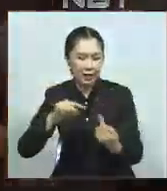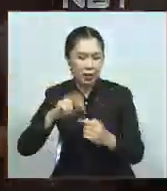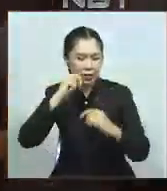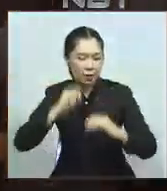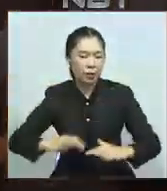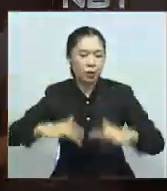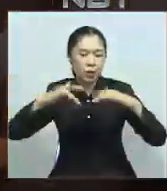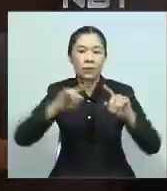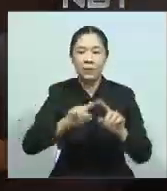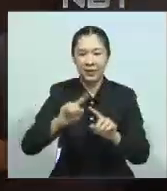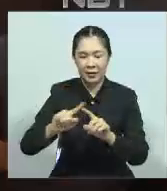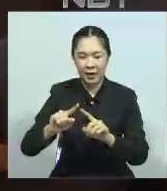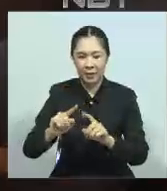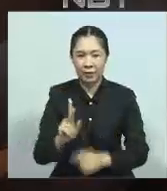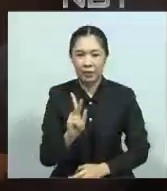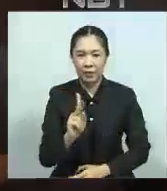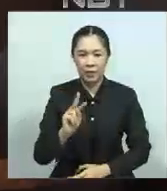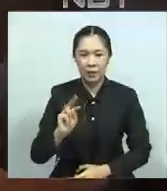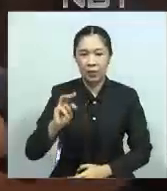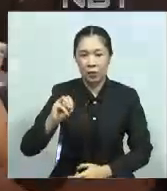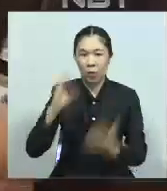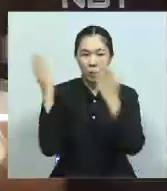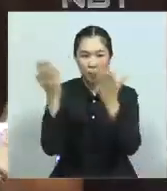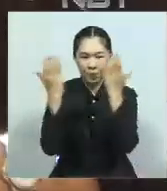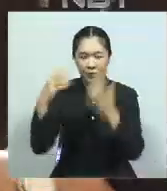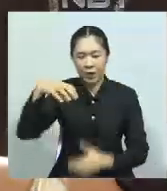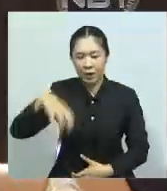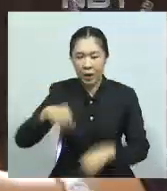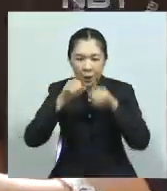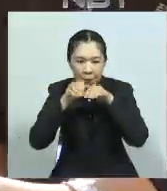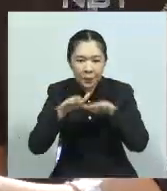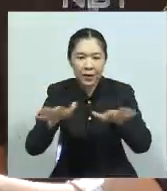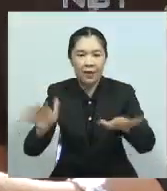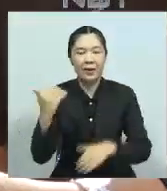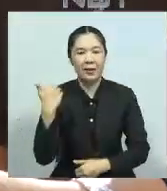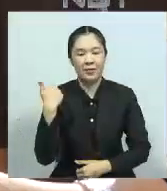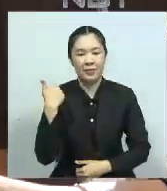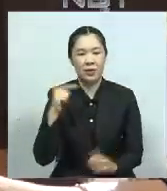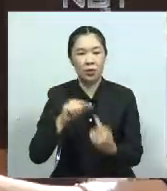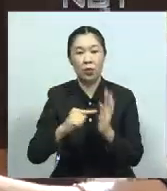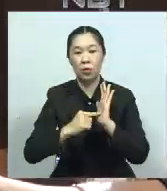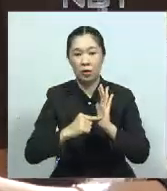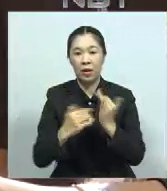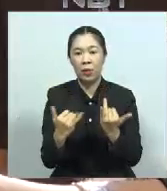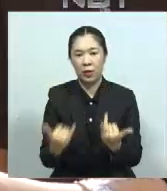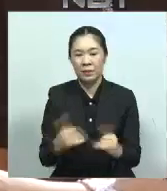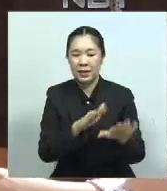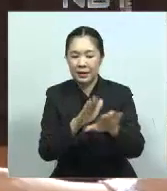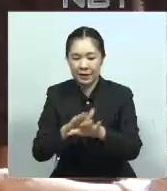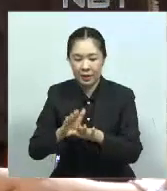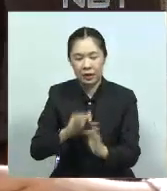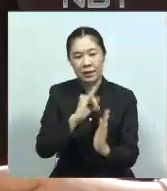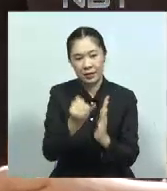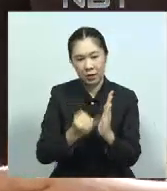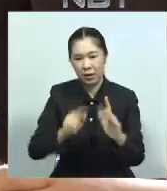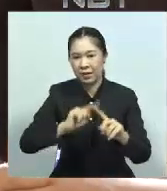ภัยนะคะว่าคือทางกรมอุตุนิยมวิทยาได้มีการประกาศออกมาเป็นระยะนะคะอย่างเช่นวันนี้มีการเตือนภัยในหลายจังหวัดด้ว